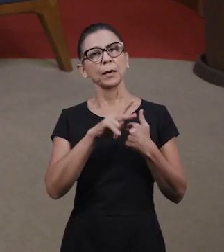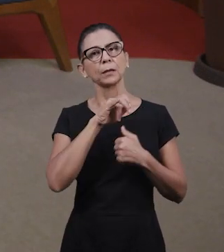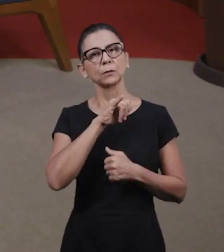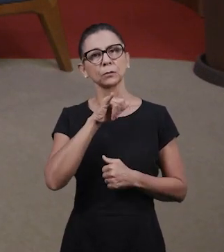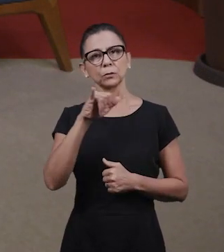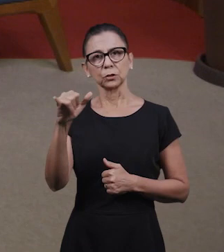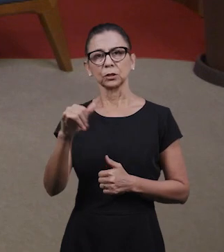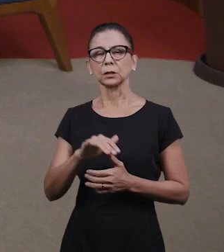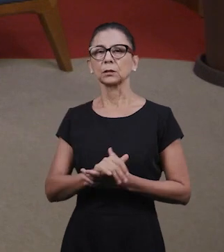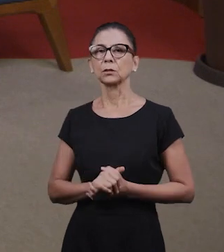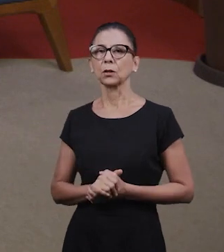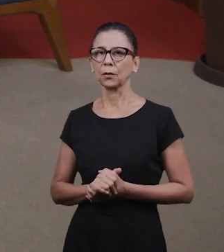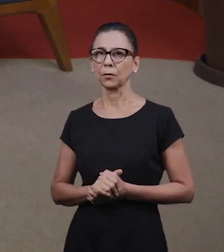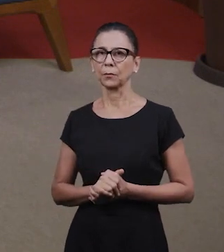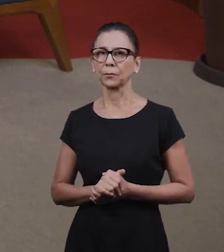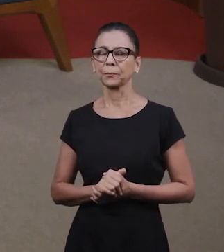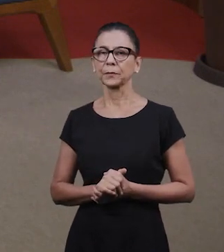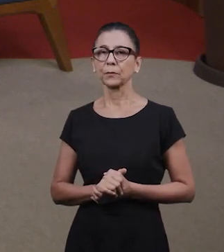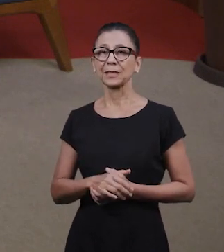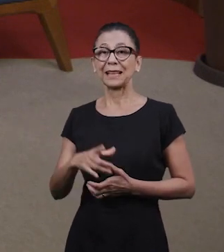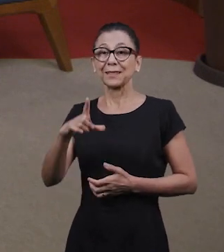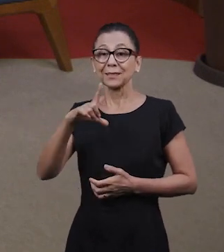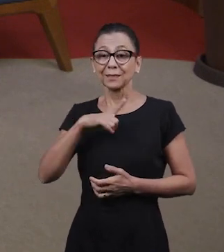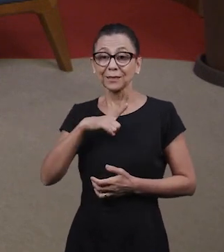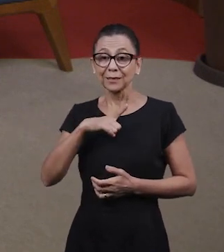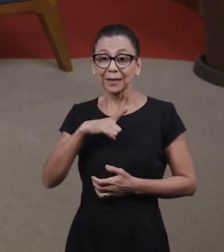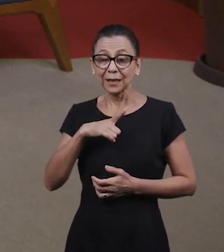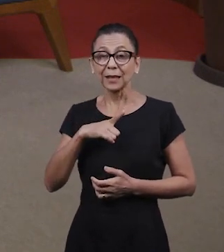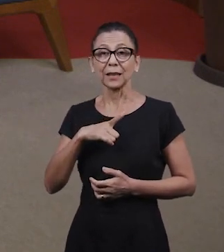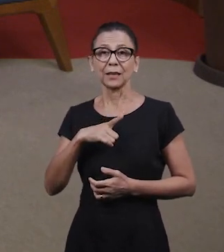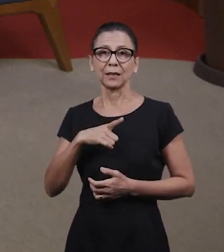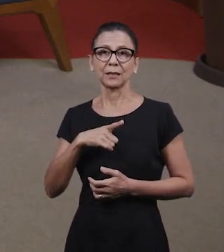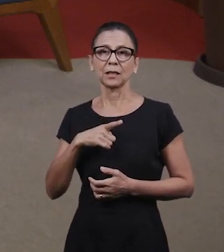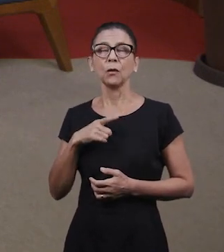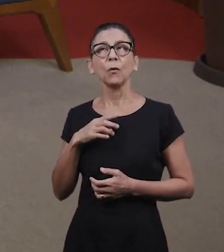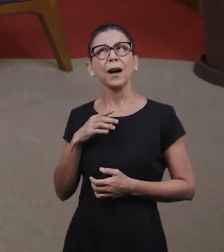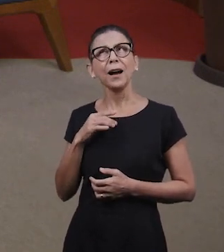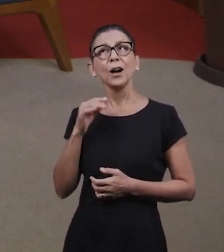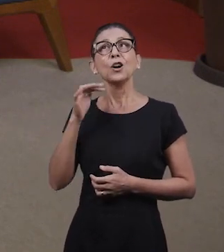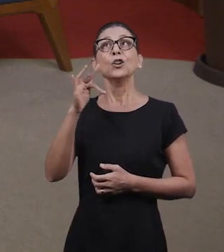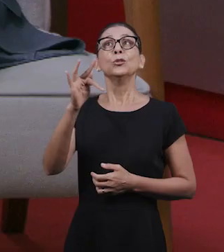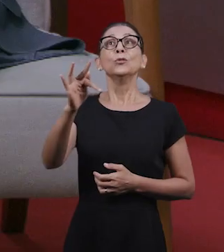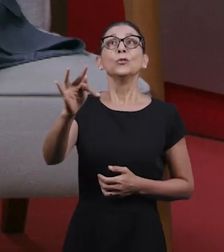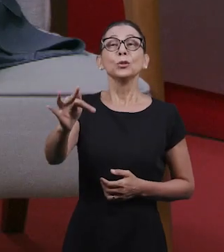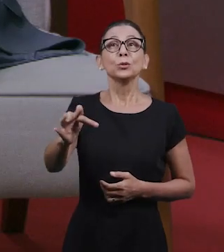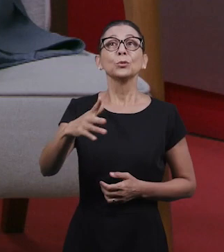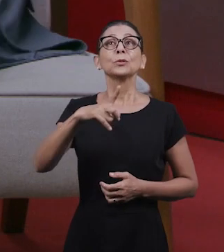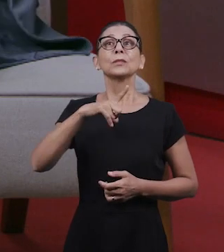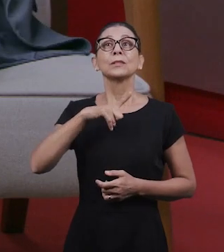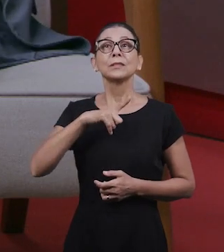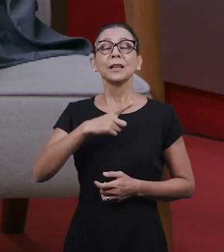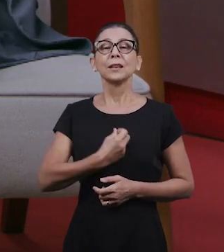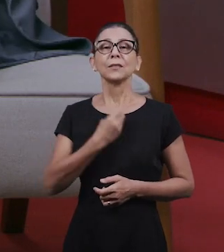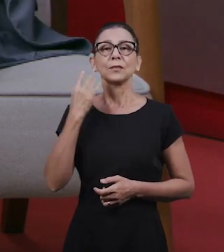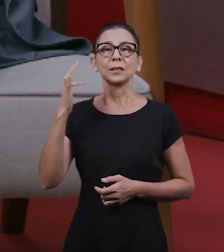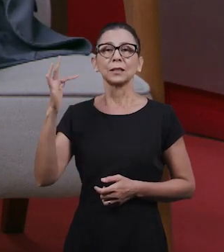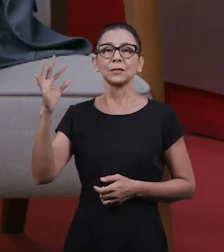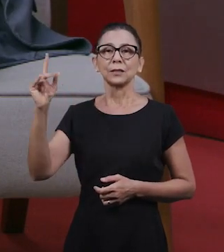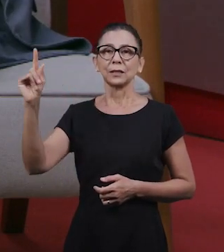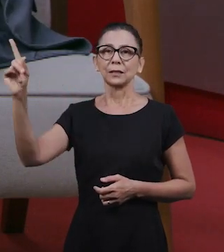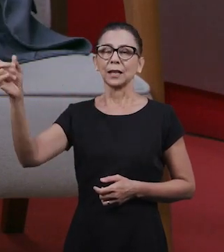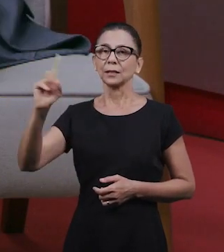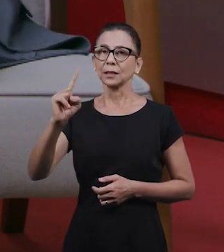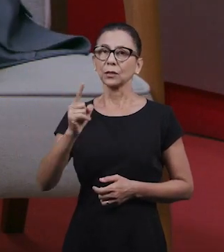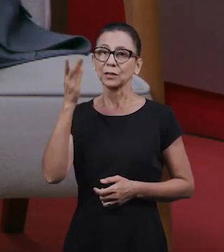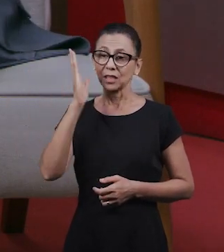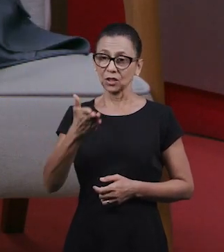vous sachiez que vous avez la vie éternelle. Donc le fidèle, je vais avoir la vie éternelle. Non, nous avons déjà. Jésus est pour là,